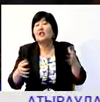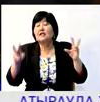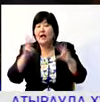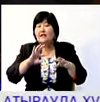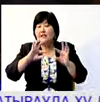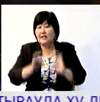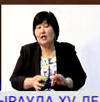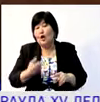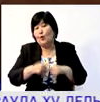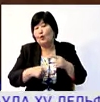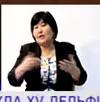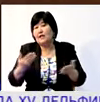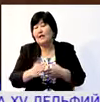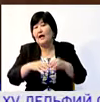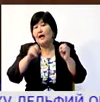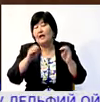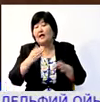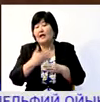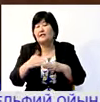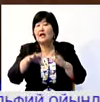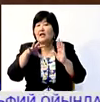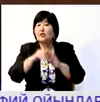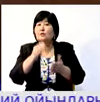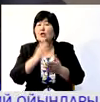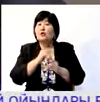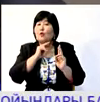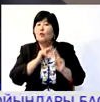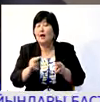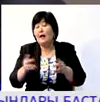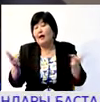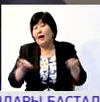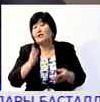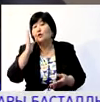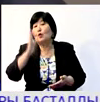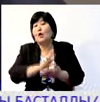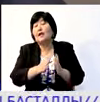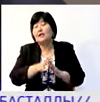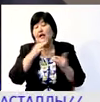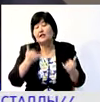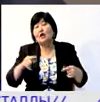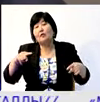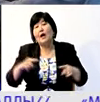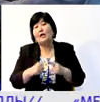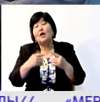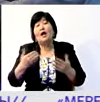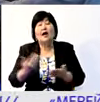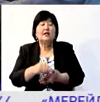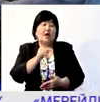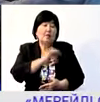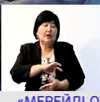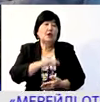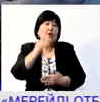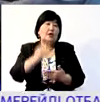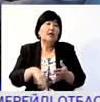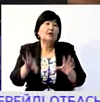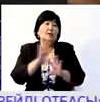зерделейді. Онан соң жаңа тәжірибенің салаға сіңісіп кетуін бақылайды. Қажет болған жағдайда заманауи технологияларды пайдалану тәртібін